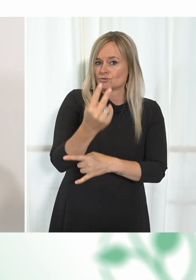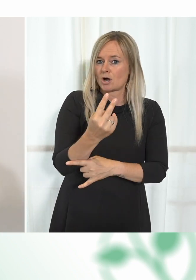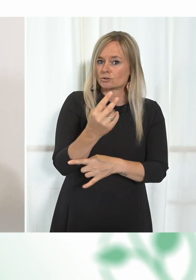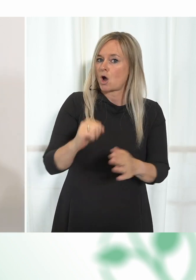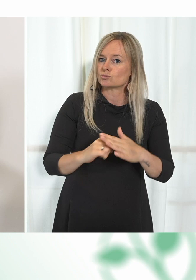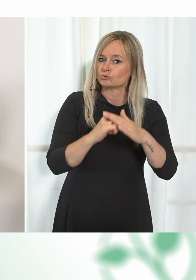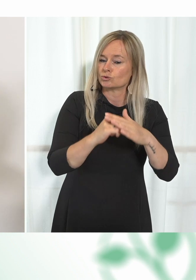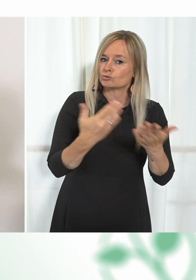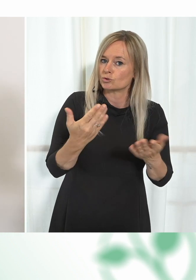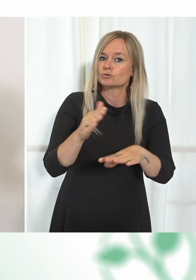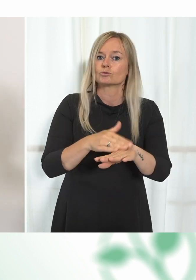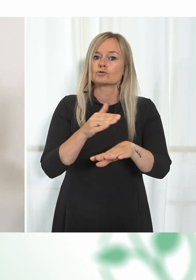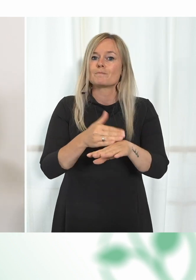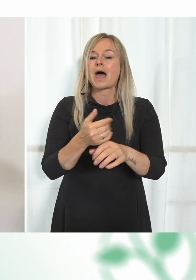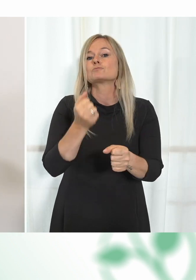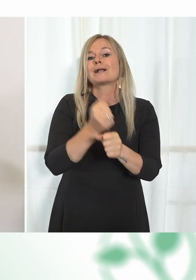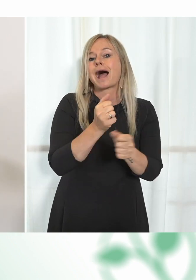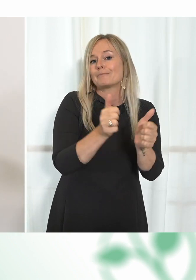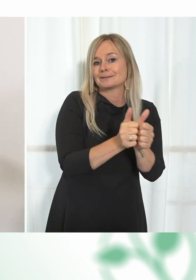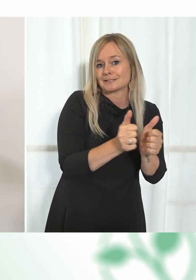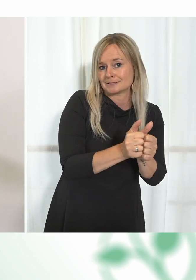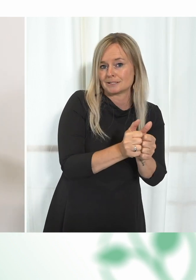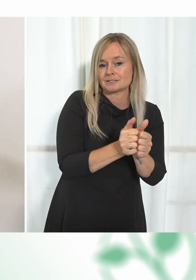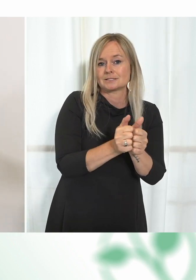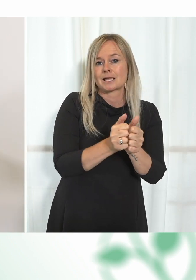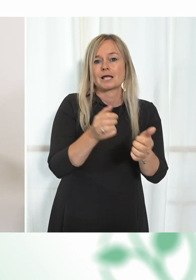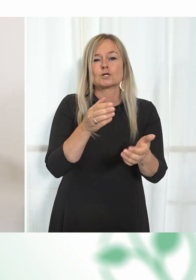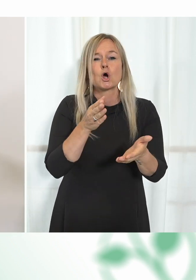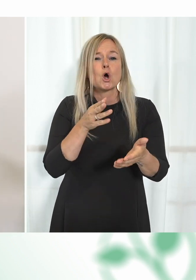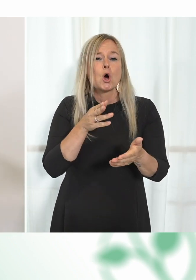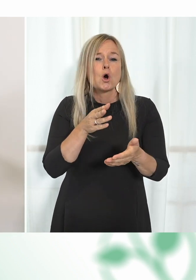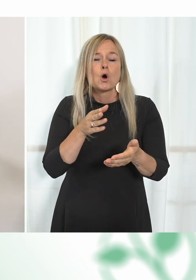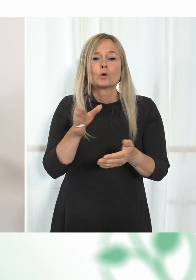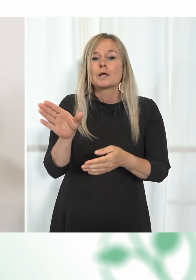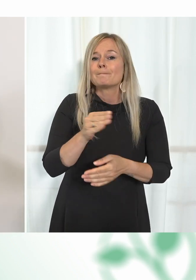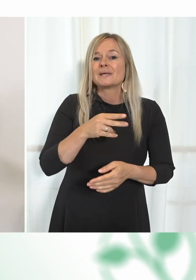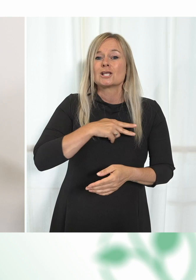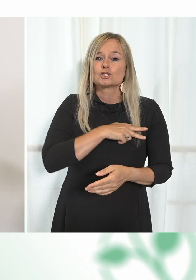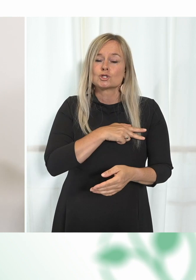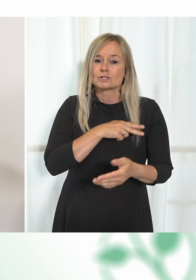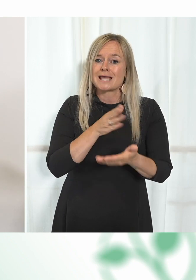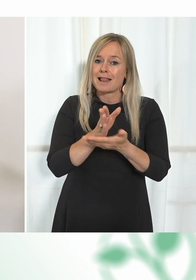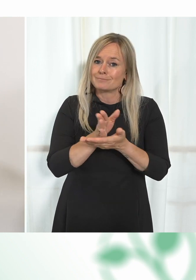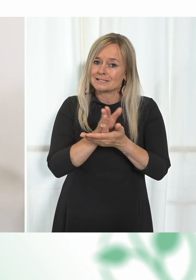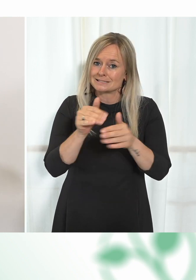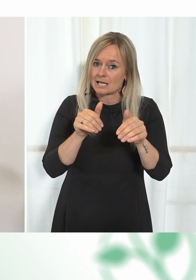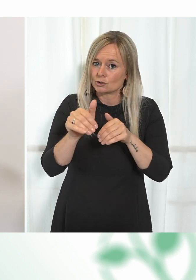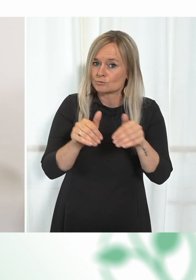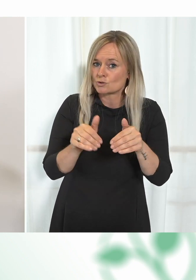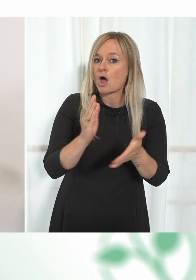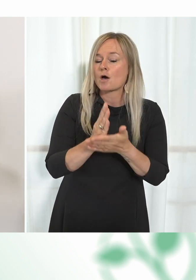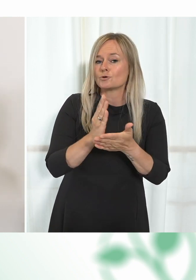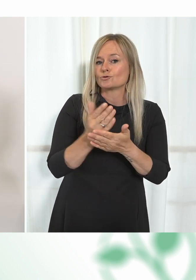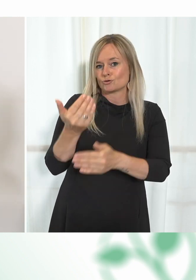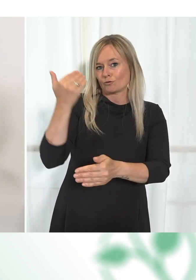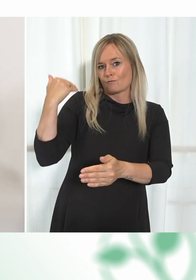kann zum Beispiel durch Arbeitsassistenzen erfolgen, durch das Sozialministerium Service. Wir haben vorher schon einen Beitrag gehört von der Kollegin,